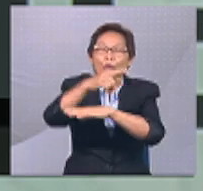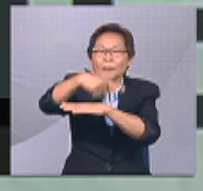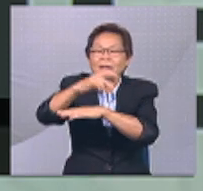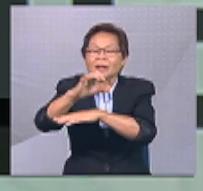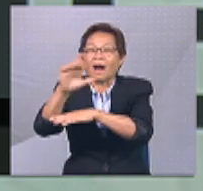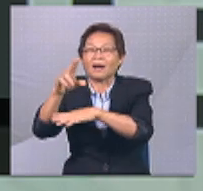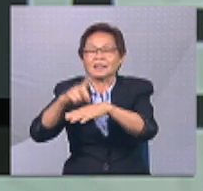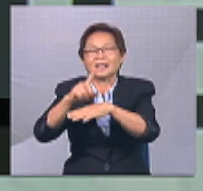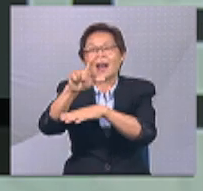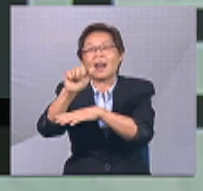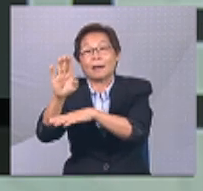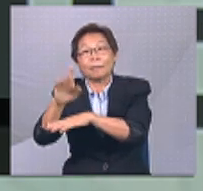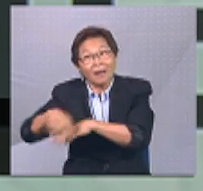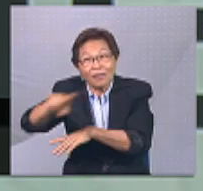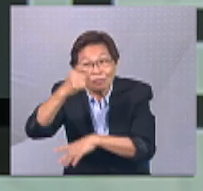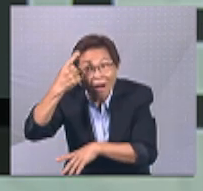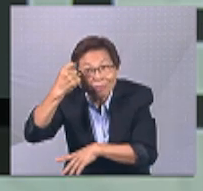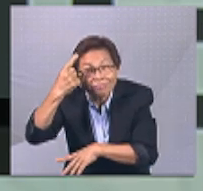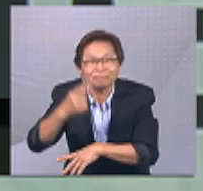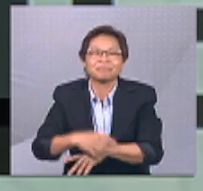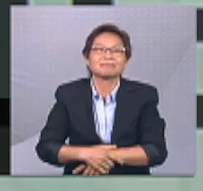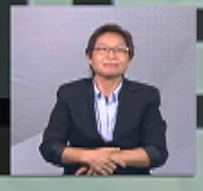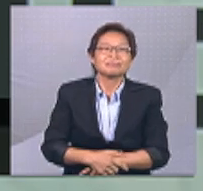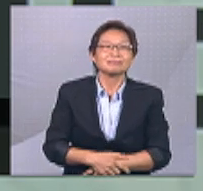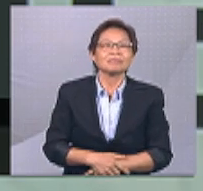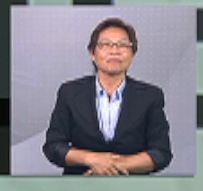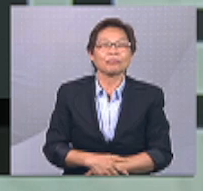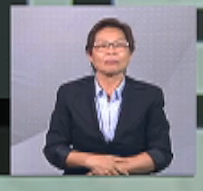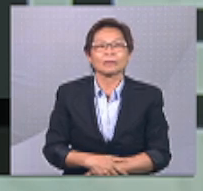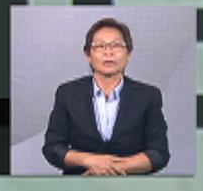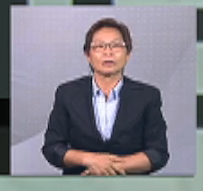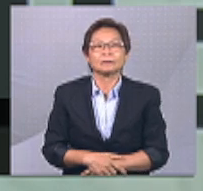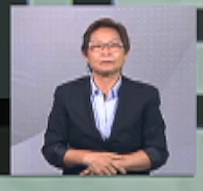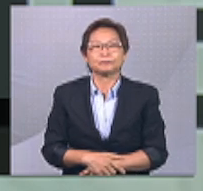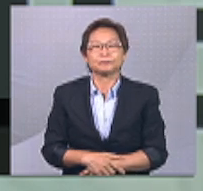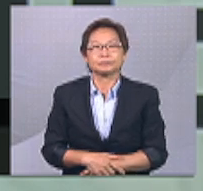di makmal. Faham ya? Last two questions.